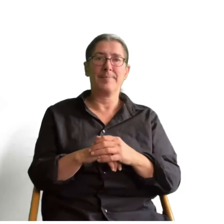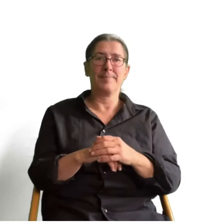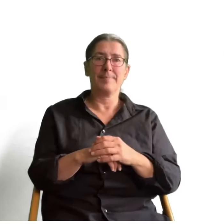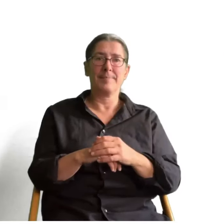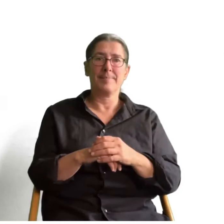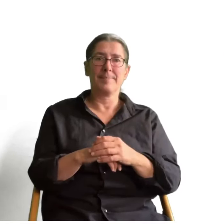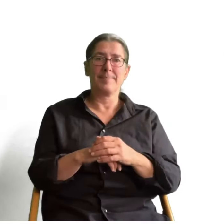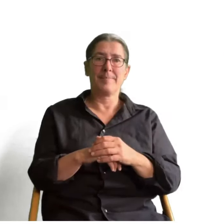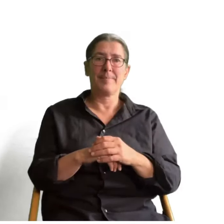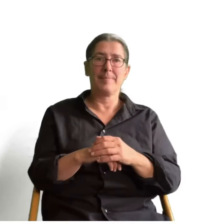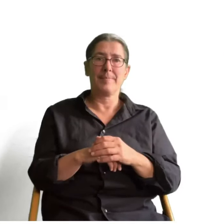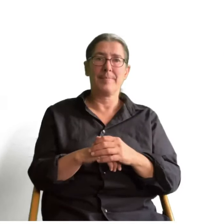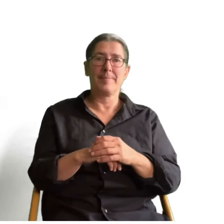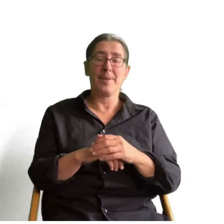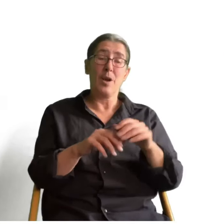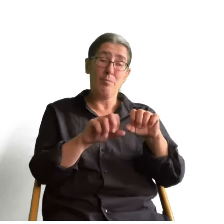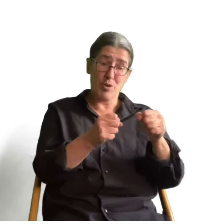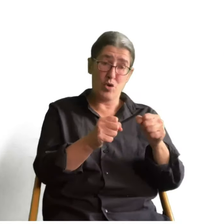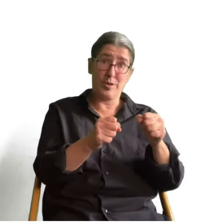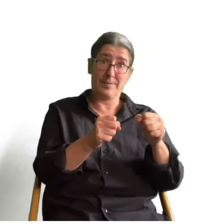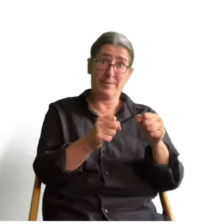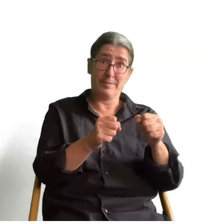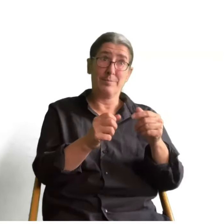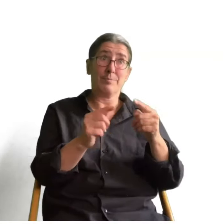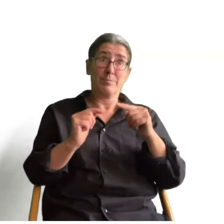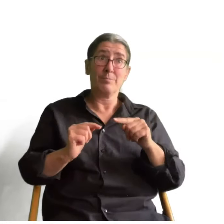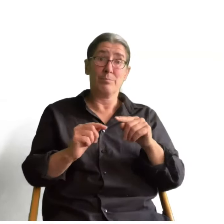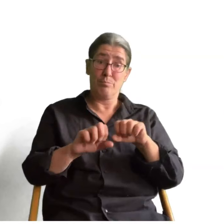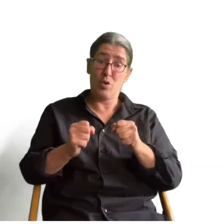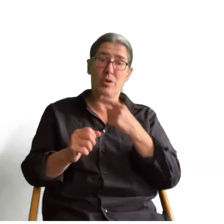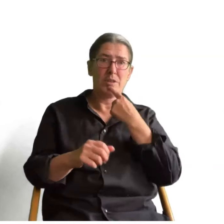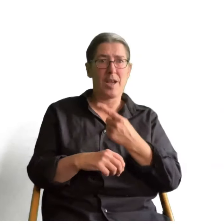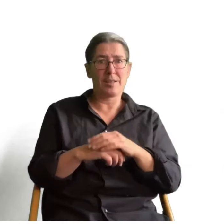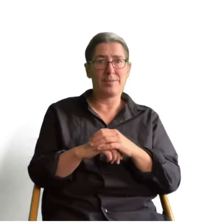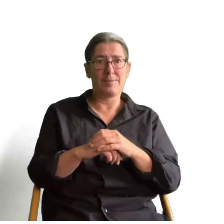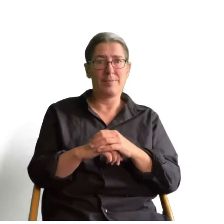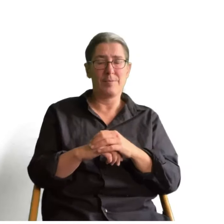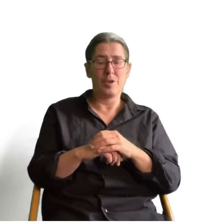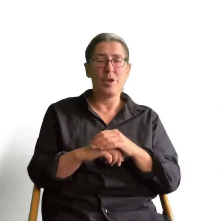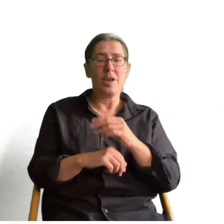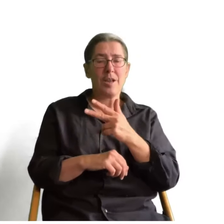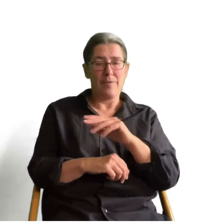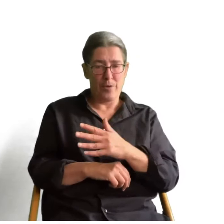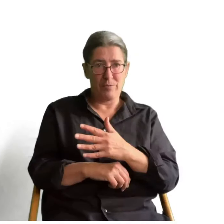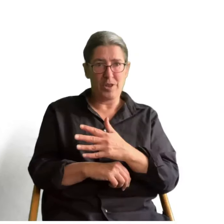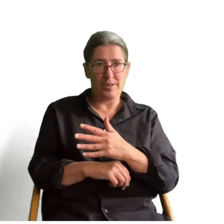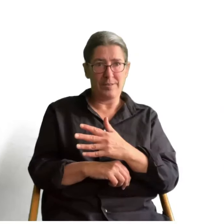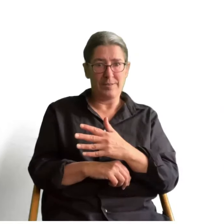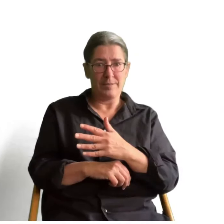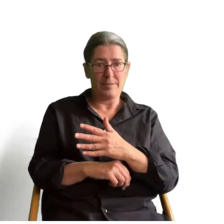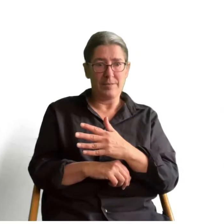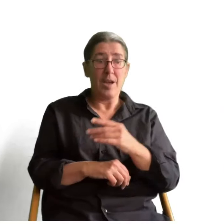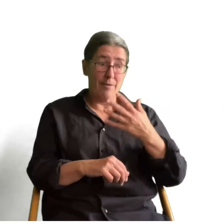100 Cent. So. Als Bruch hatten wir gesagt, dass man